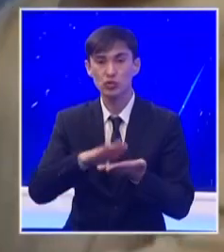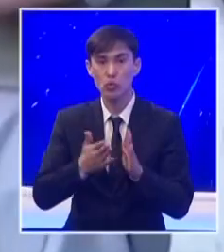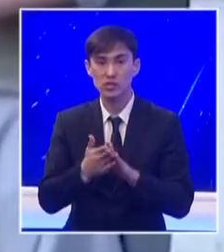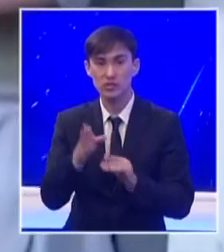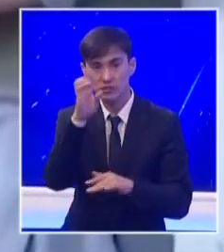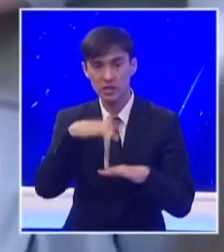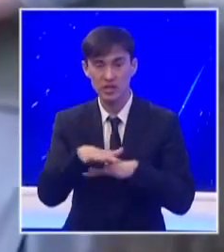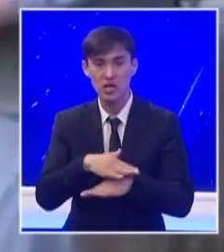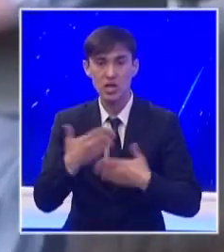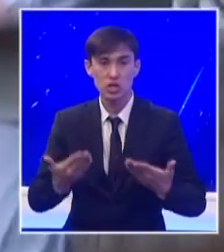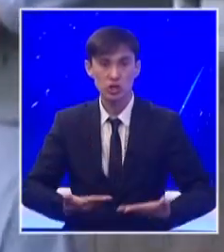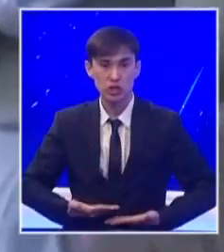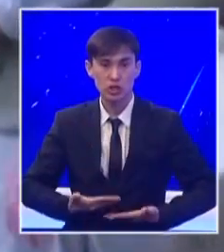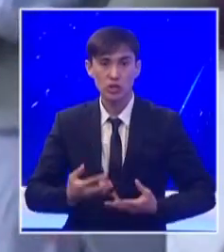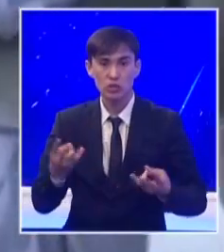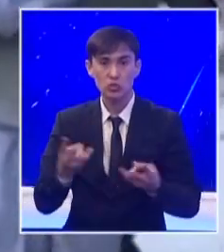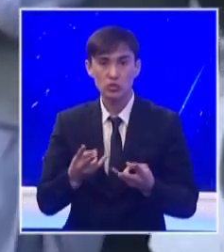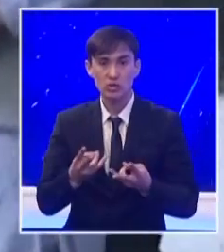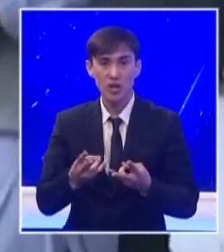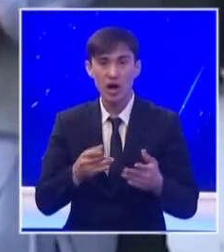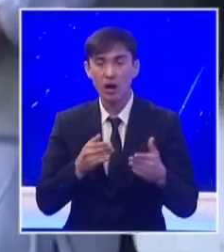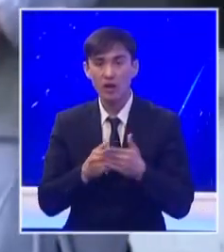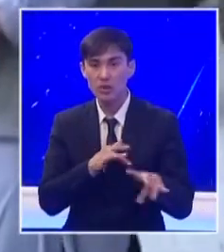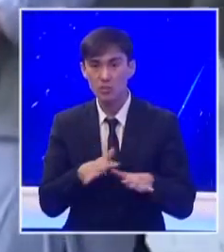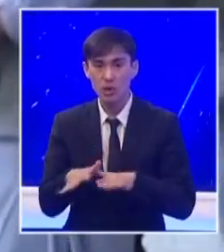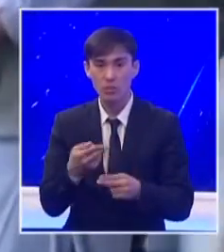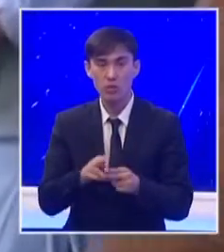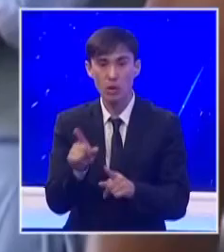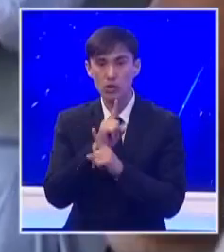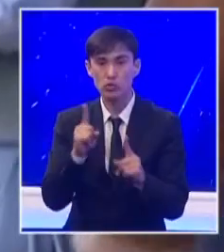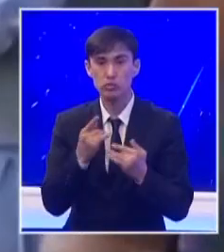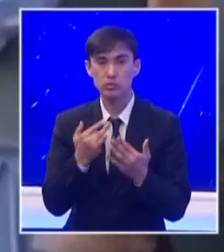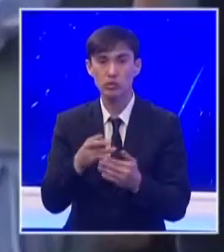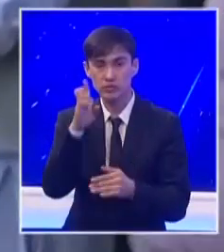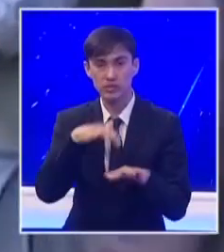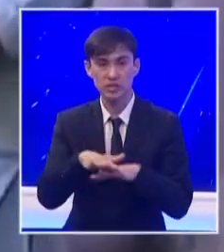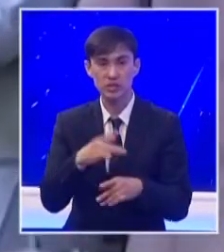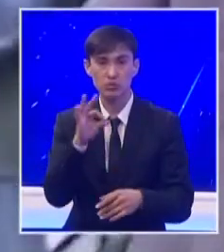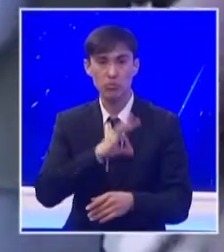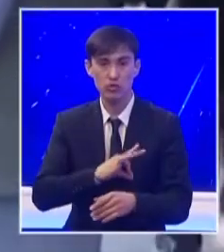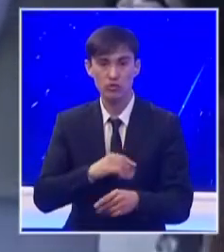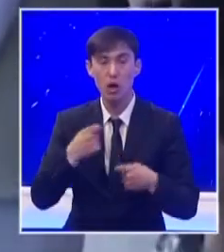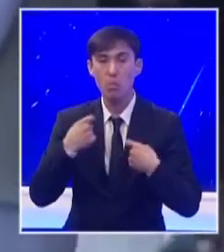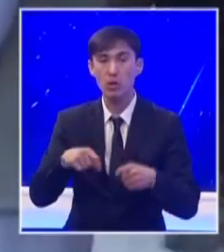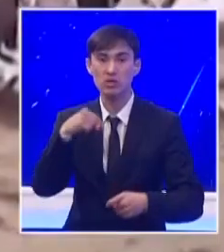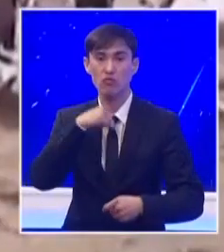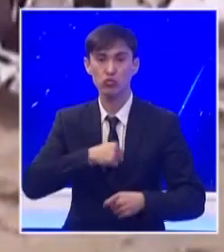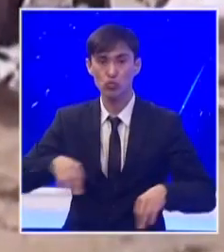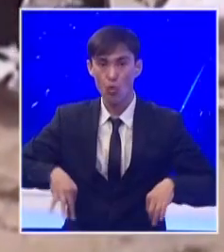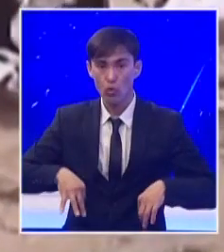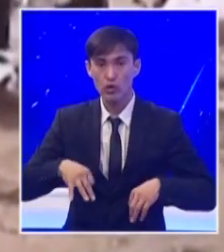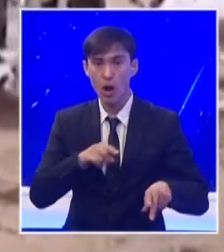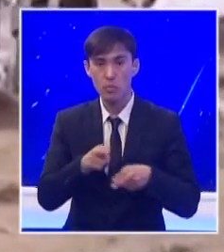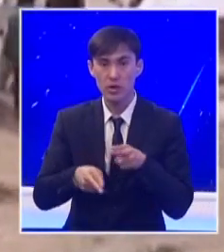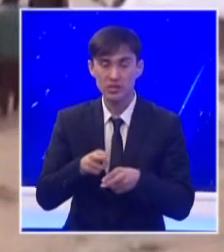в стране жители вынуждены идти на крайние меры. Поэтому особым спросом в стране сейчас пользуется продажа внутренних органов